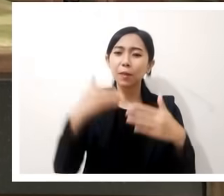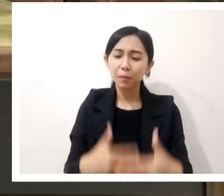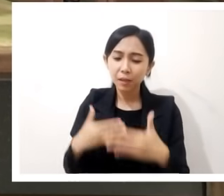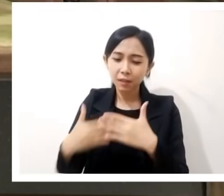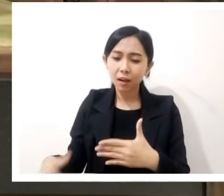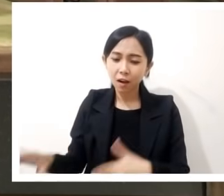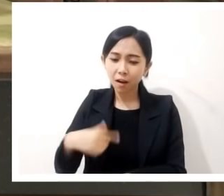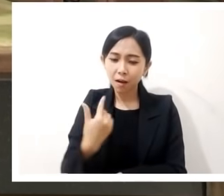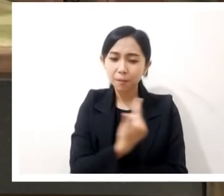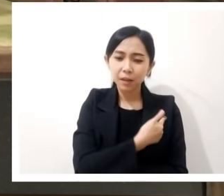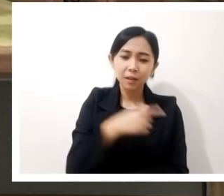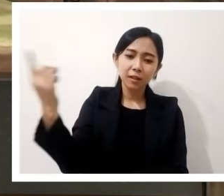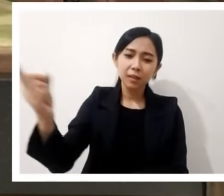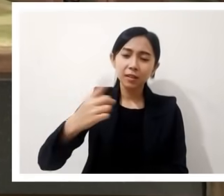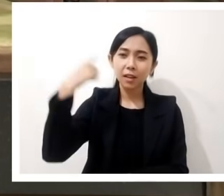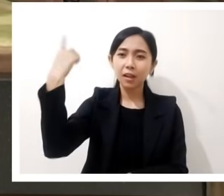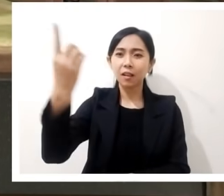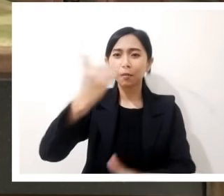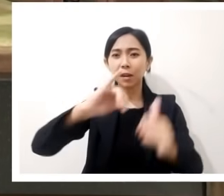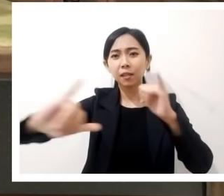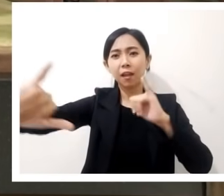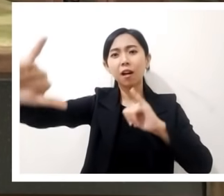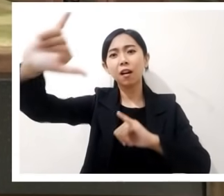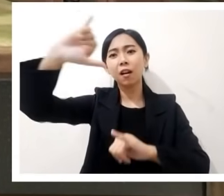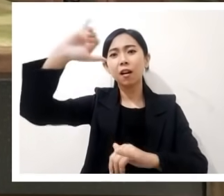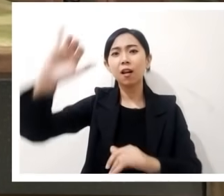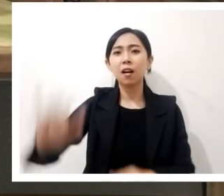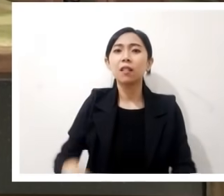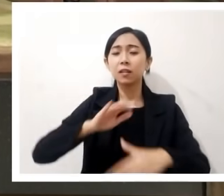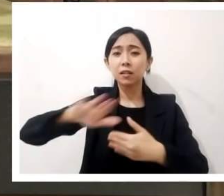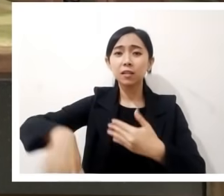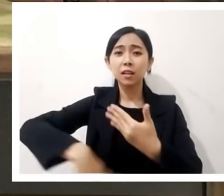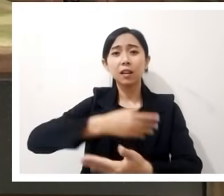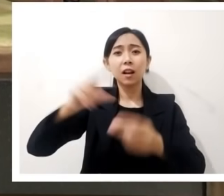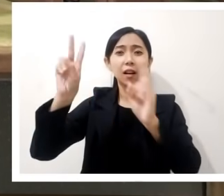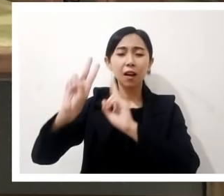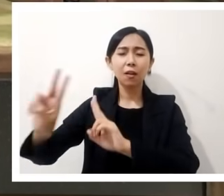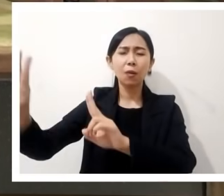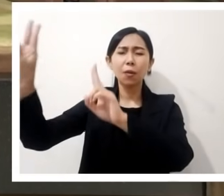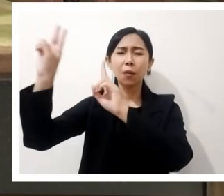Kami selamanya segala.